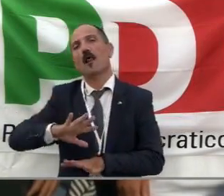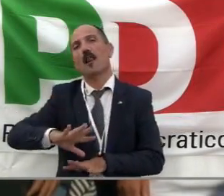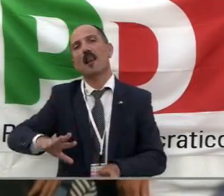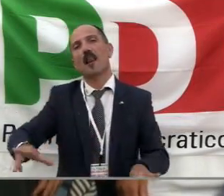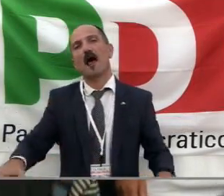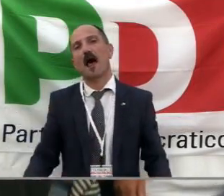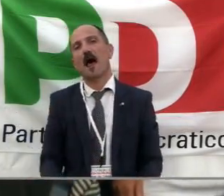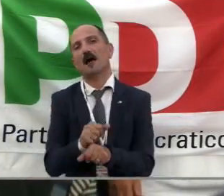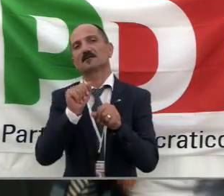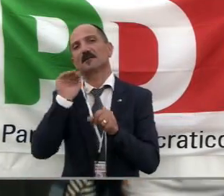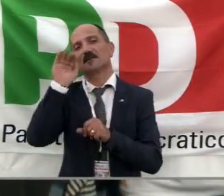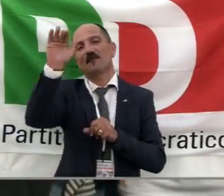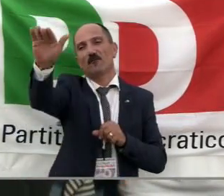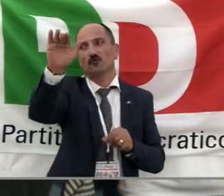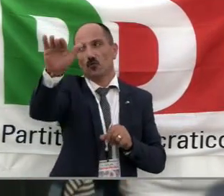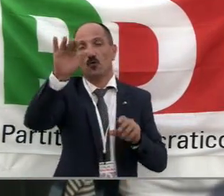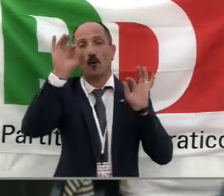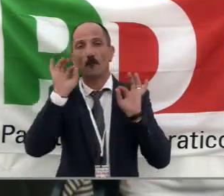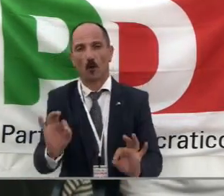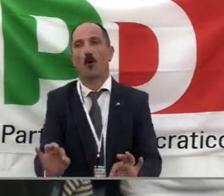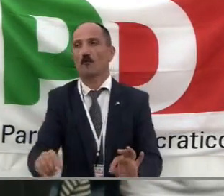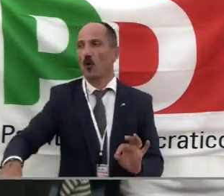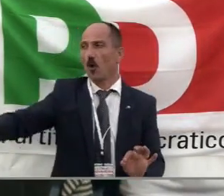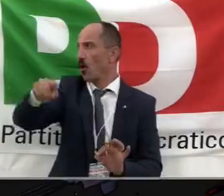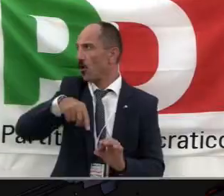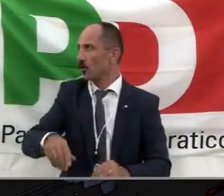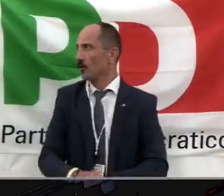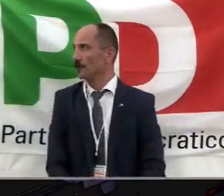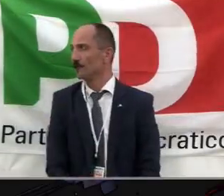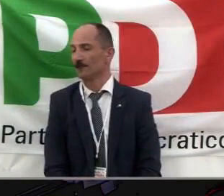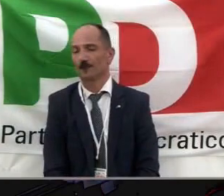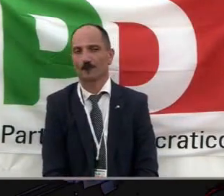futuro, ladri di futuro.